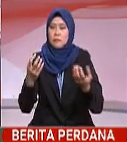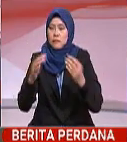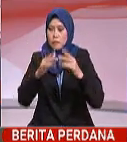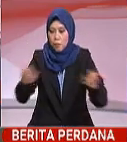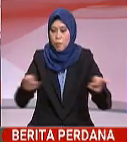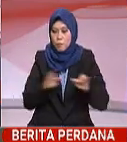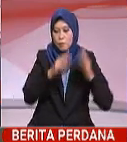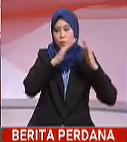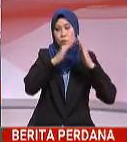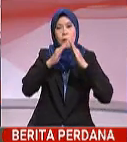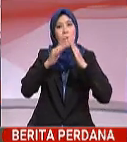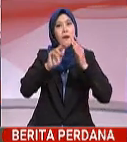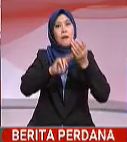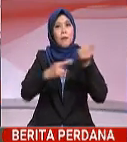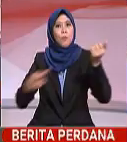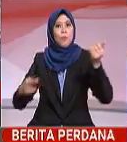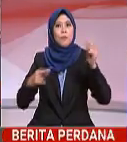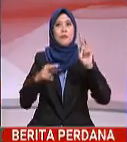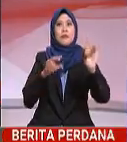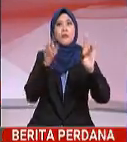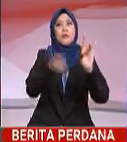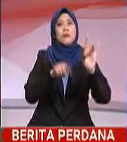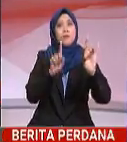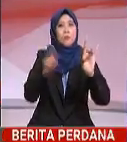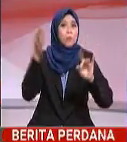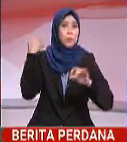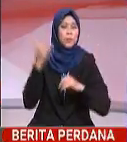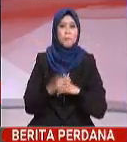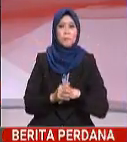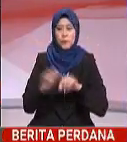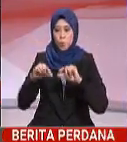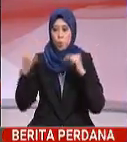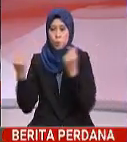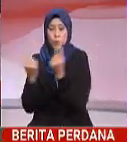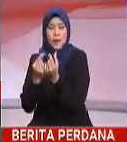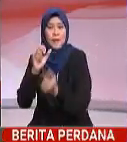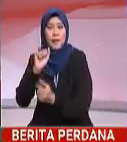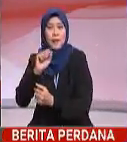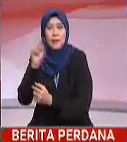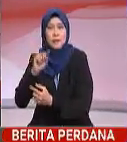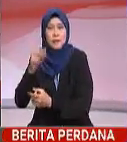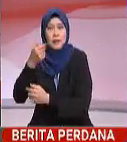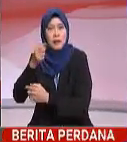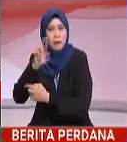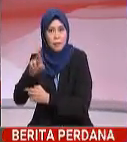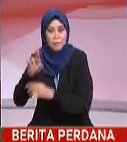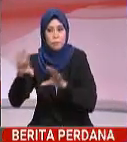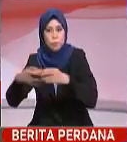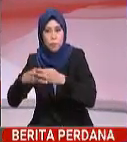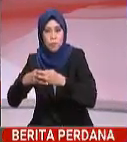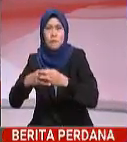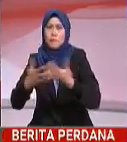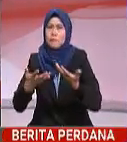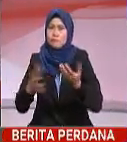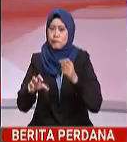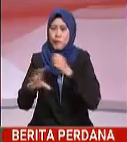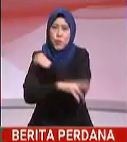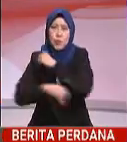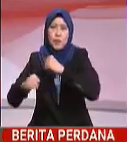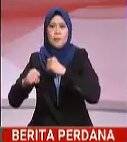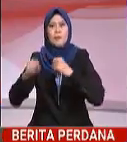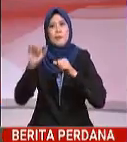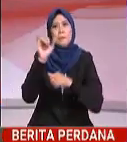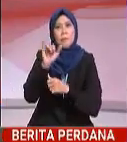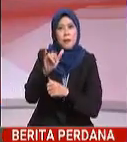di Rawang 8 Januari lalu. Geng Azhar yang bergerak aktif pada akhir tahun lalu menyasarkan motosikal jenis Yamaha,